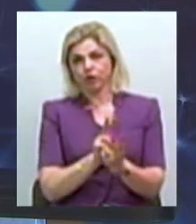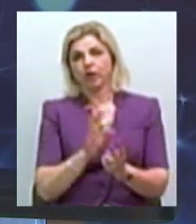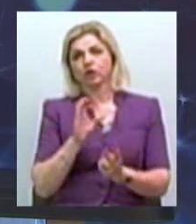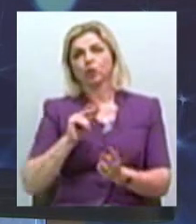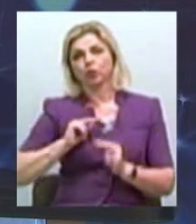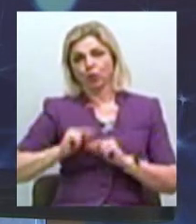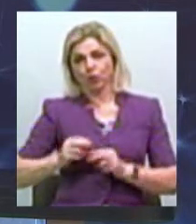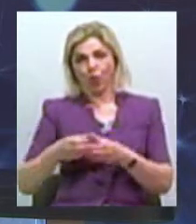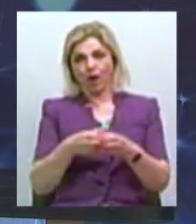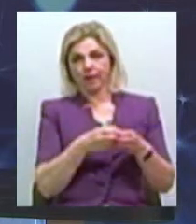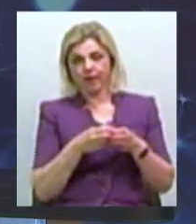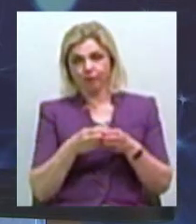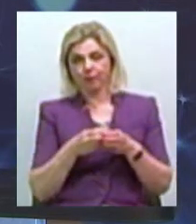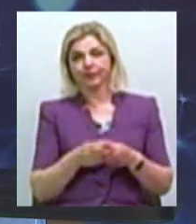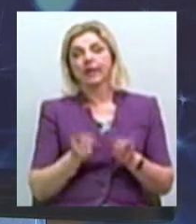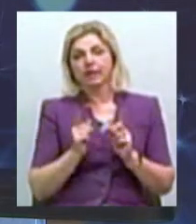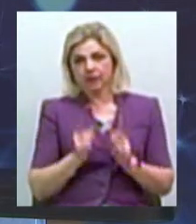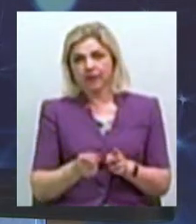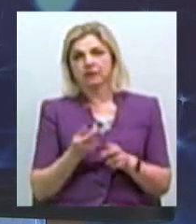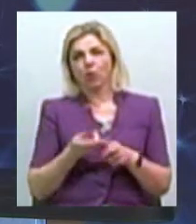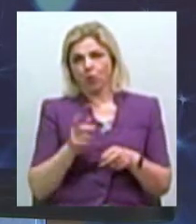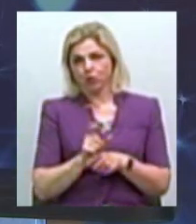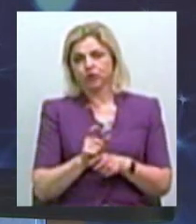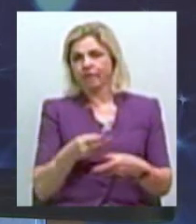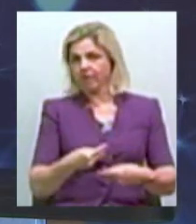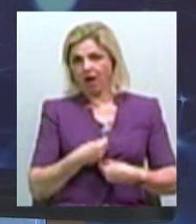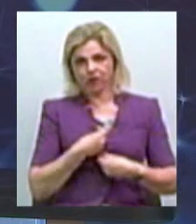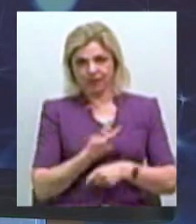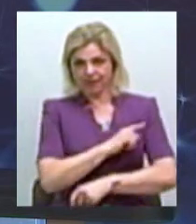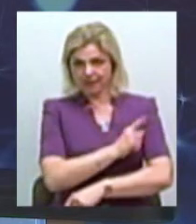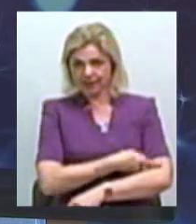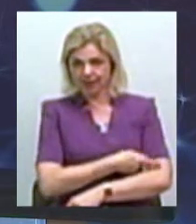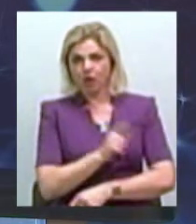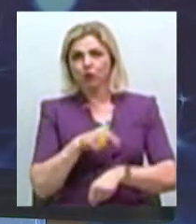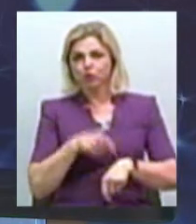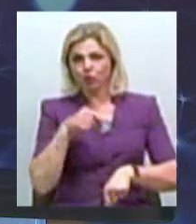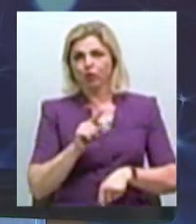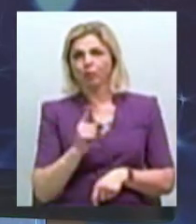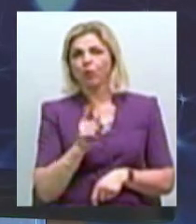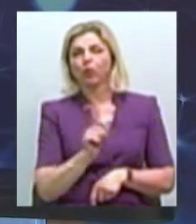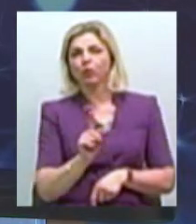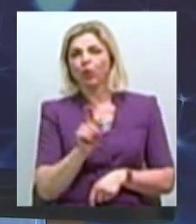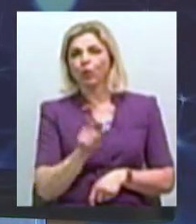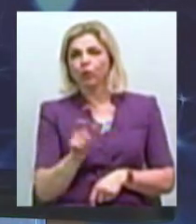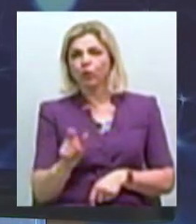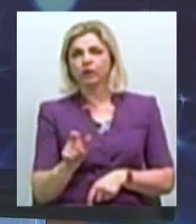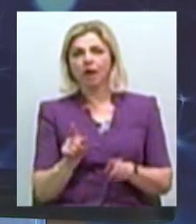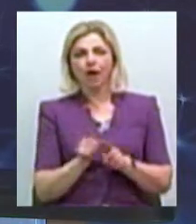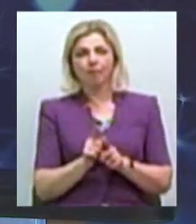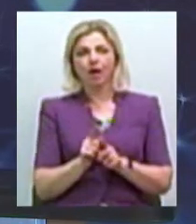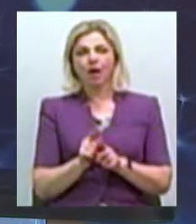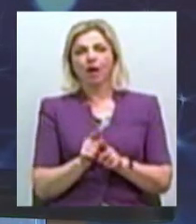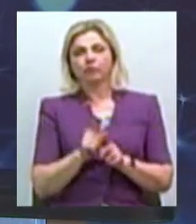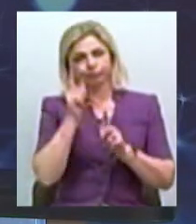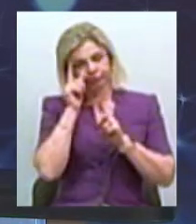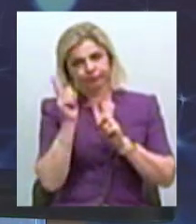трудовим колективом. Дійсно, це були дуже сильні враження, оскільки ми відчули, що люди, ну скажімо так, кинути нас